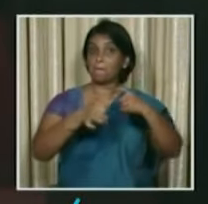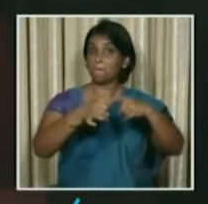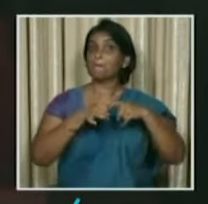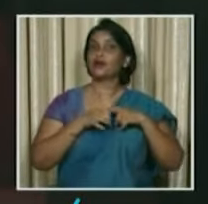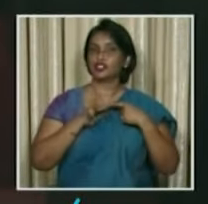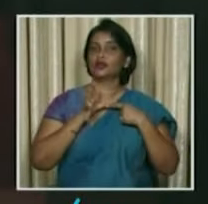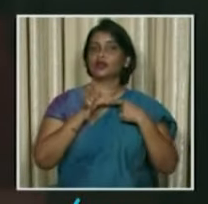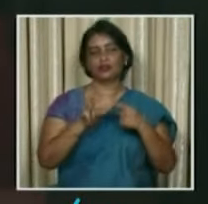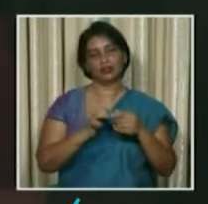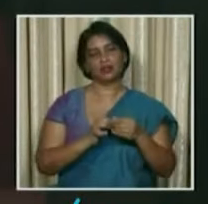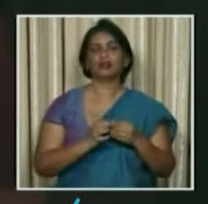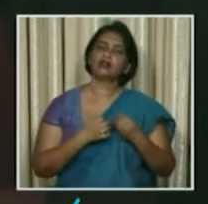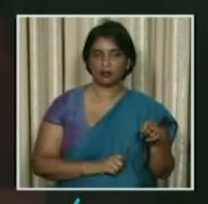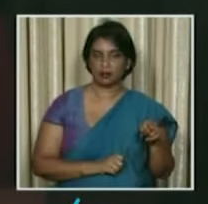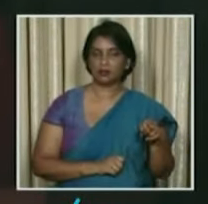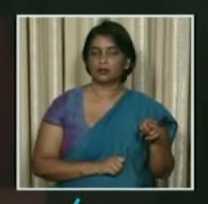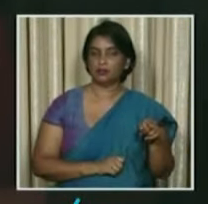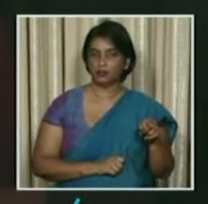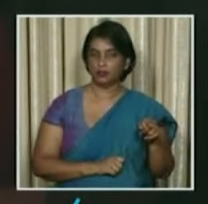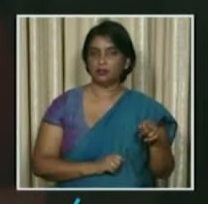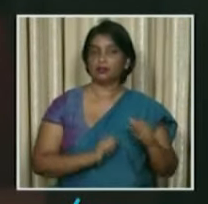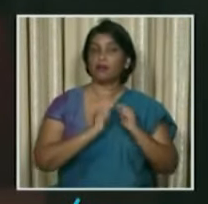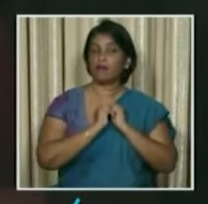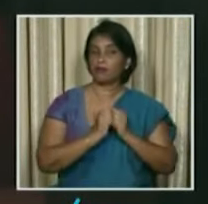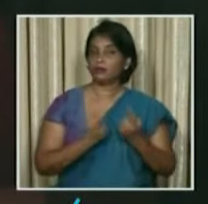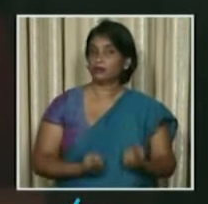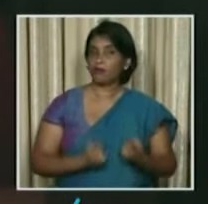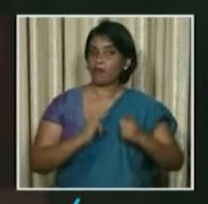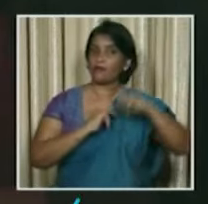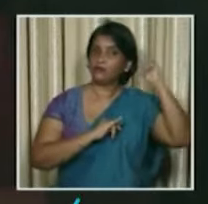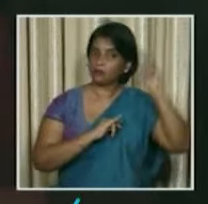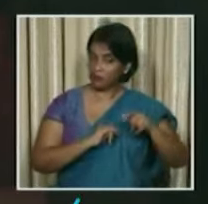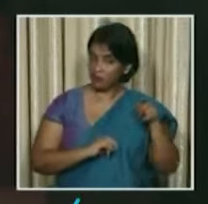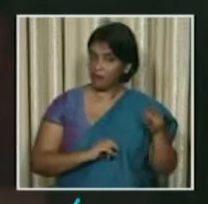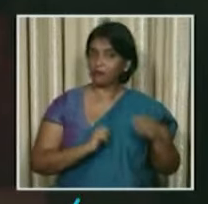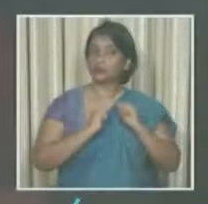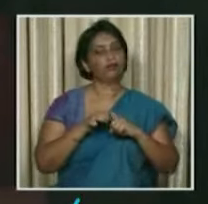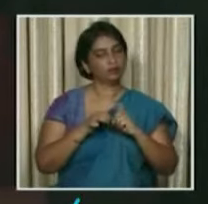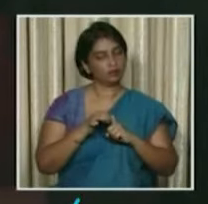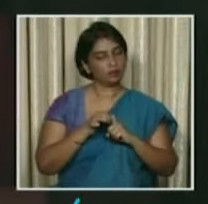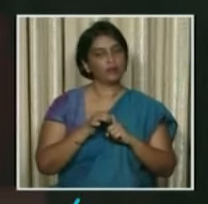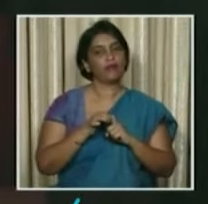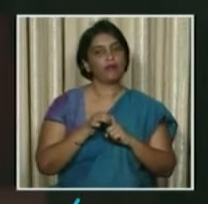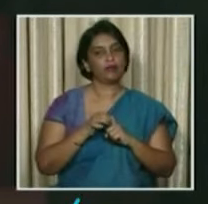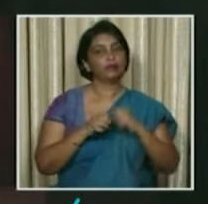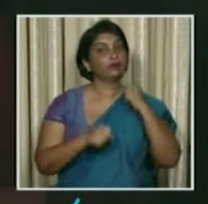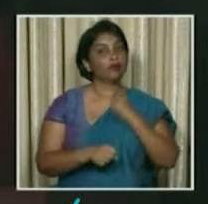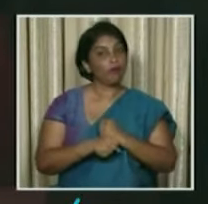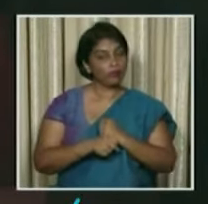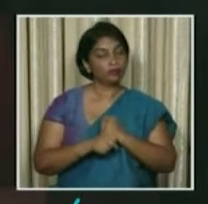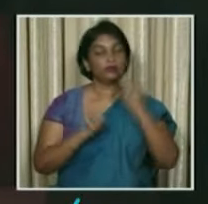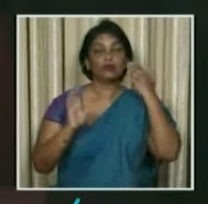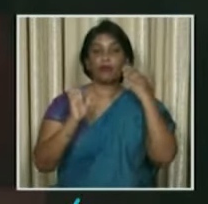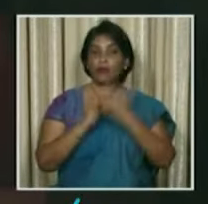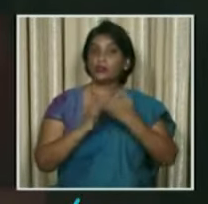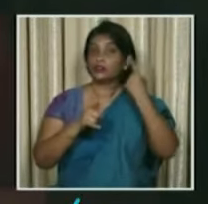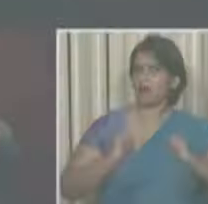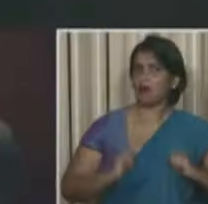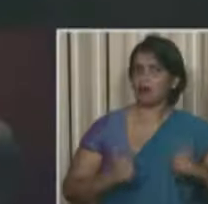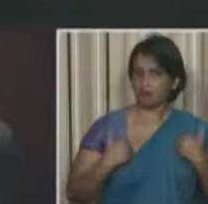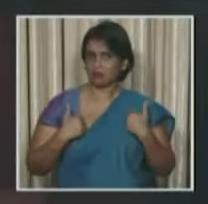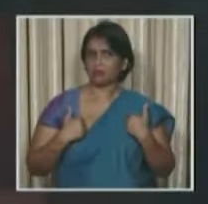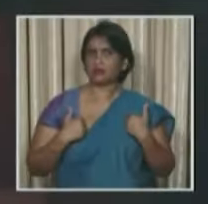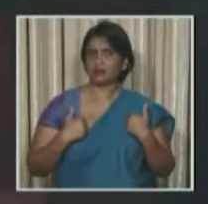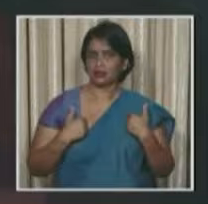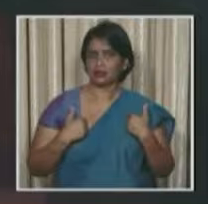උත්තර දෙන්න. අපි සූදානම් උත්තර දෙන්න. රැකියා විරහිත උපාධිධාරීන්ගේ රැකියා ප්‍රශ්නය රාජ්‍ය අංශෙන්ම පමණක් විසඳන්නට බෑ.